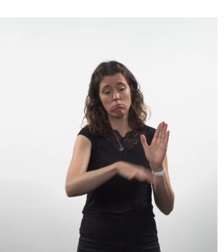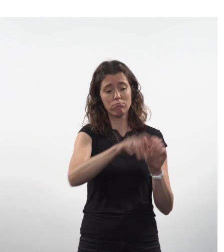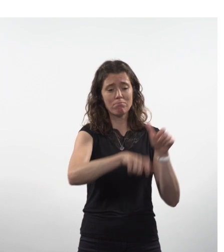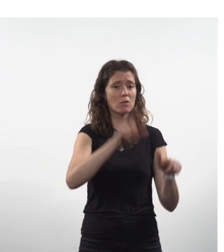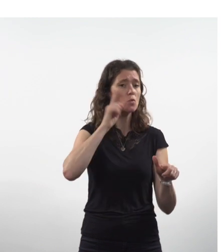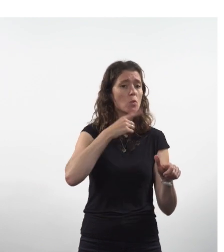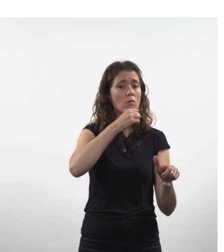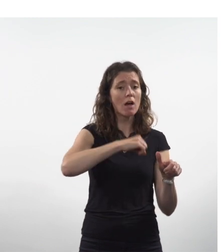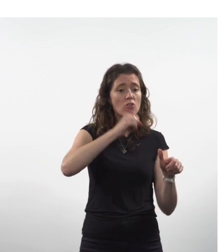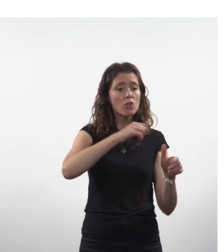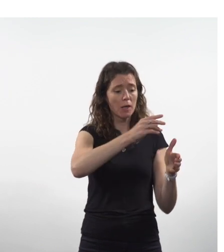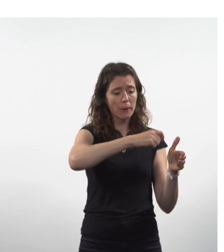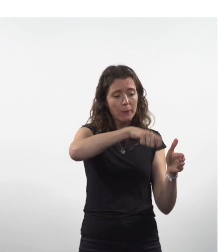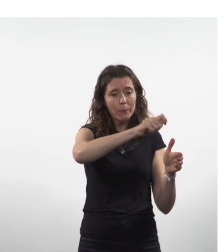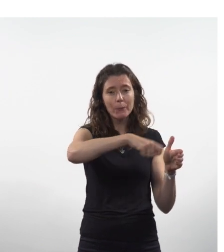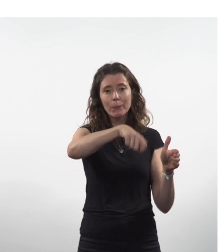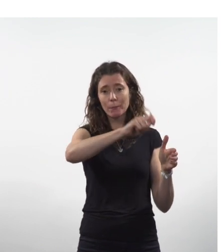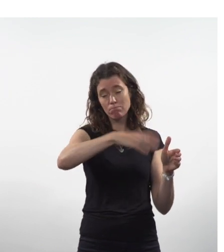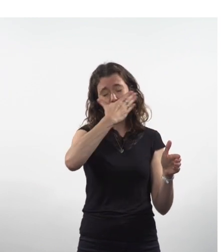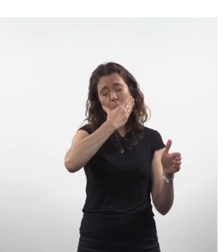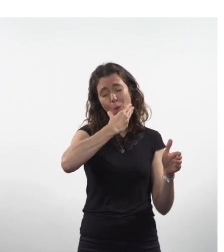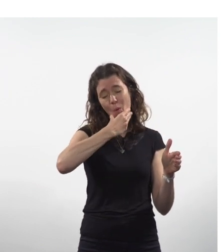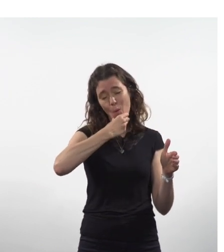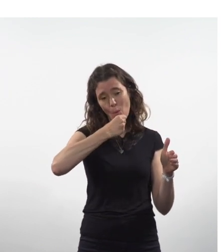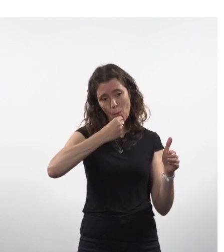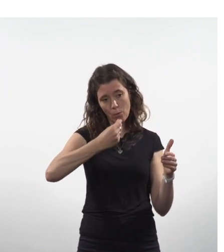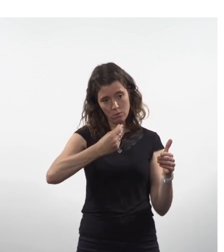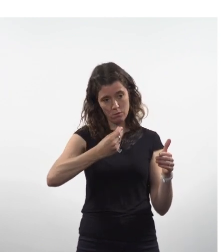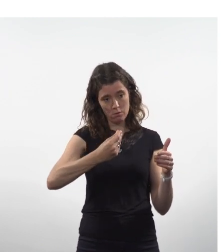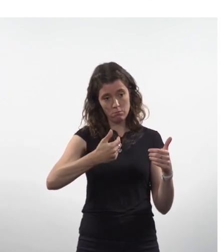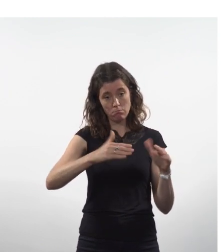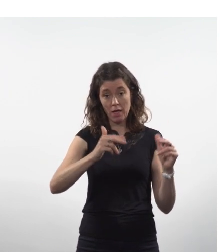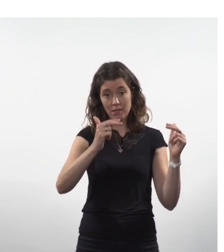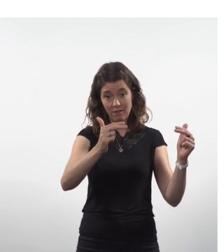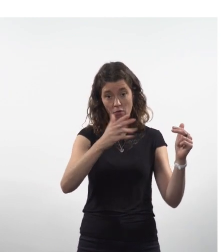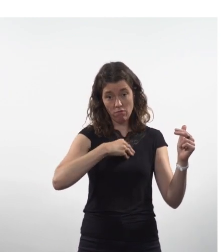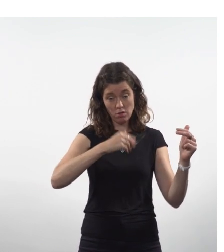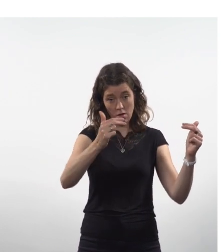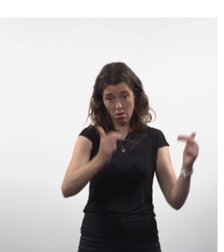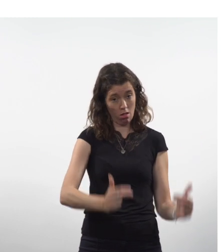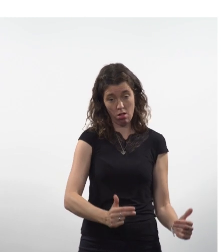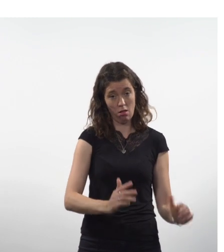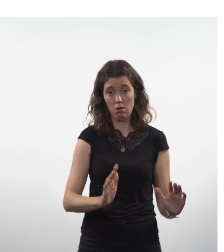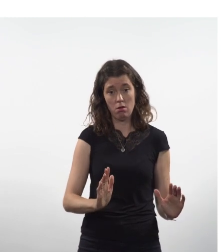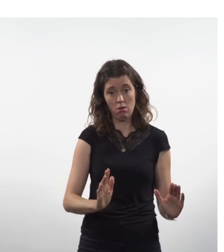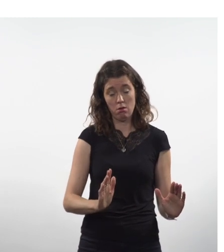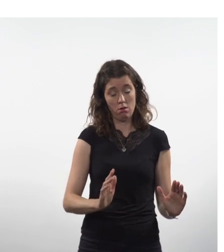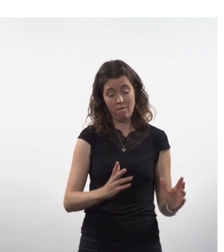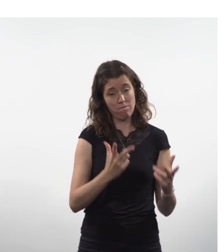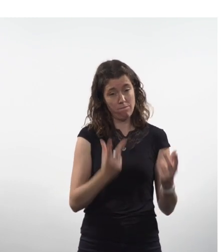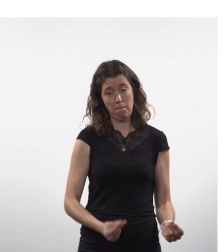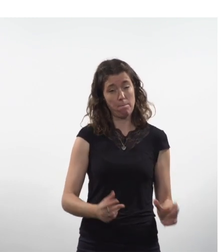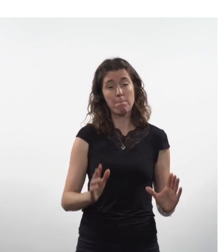ont une magnifique écriture cursive, magnifique. Et par contre, un niveau de français est parfois très très